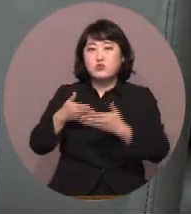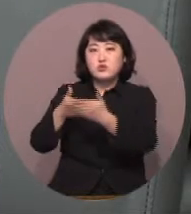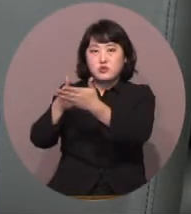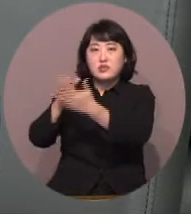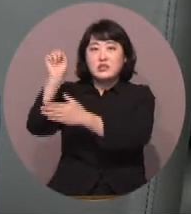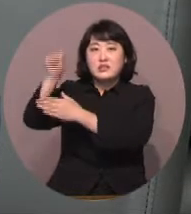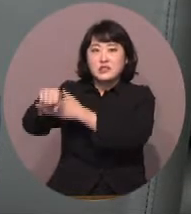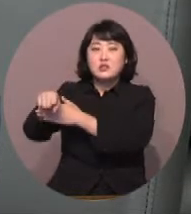계획입니다